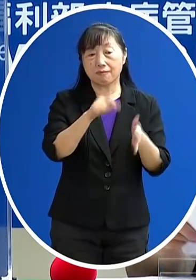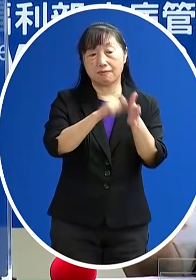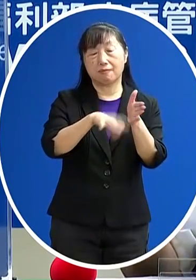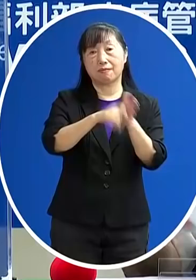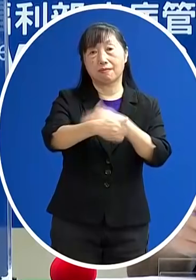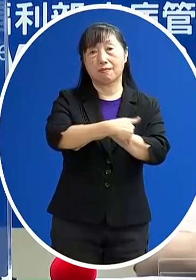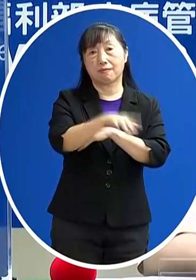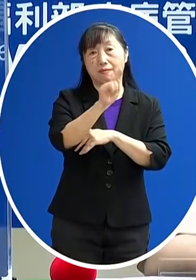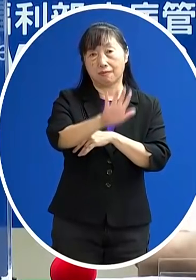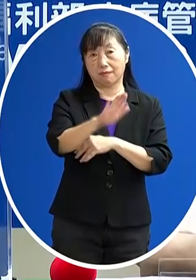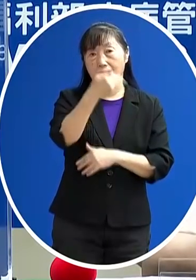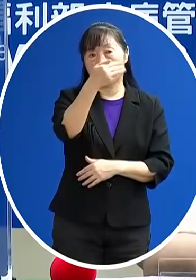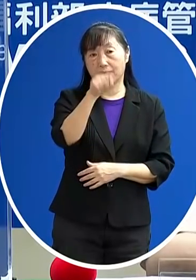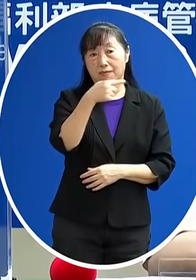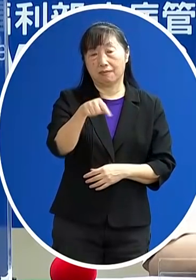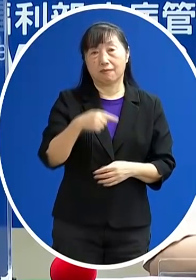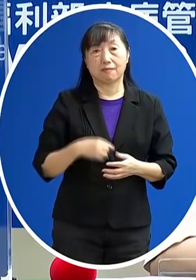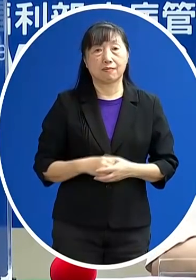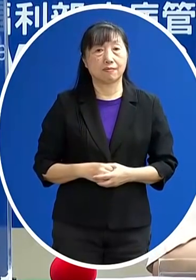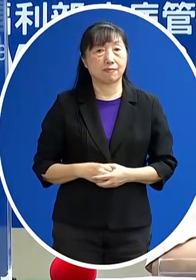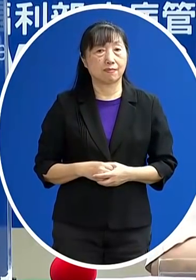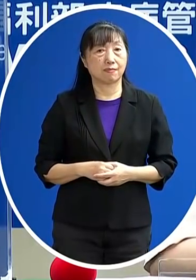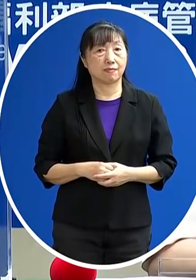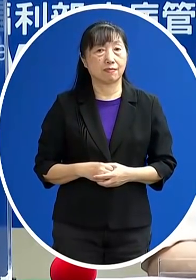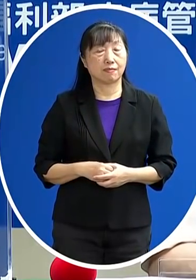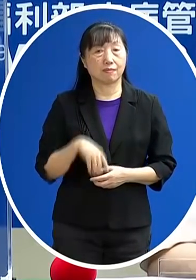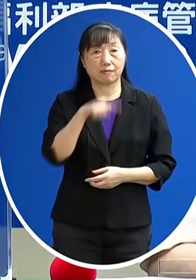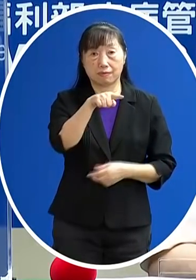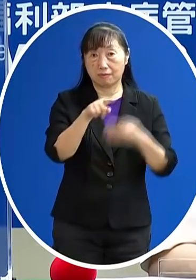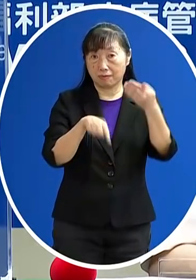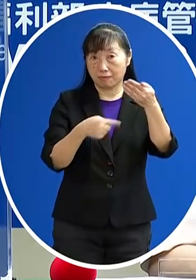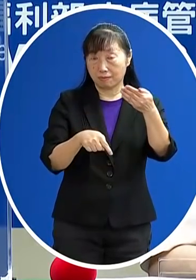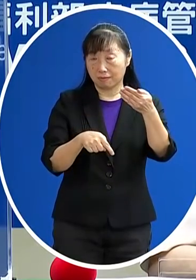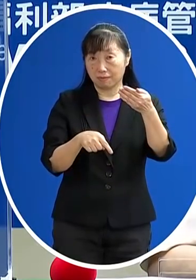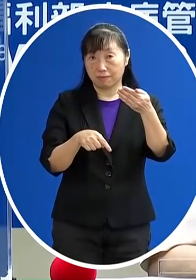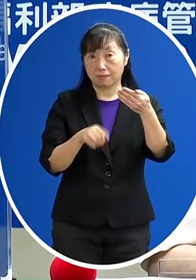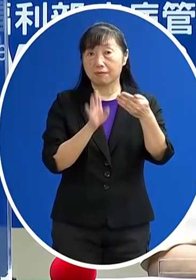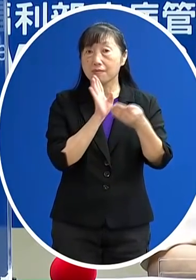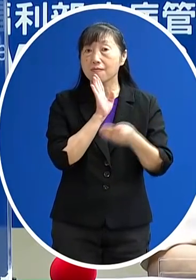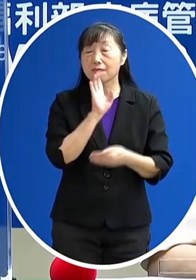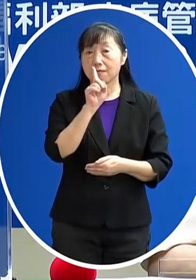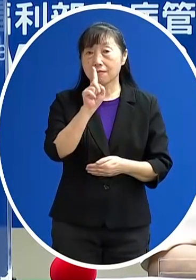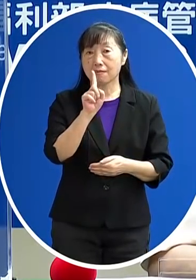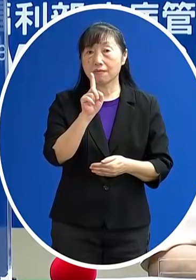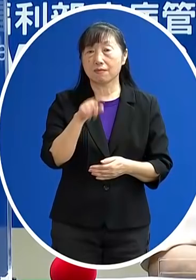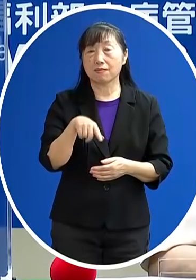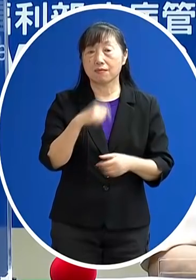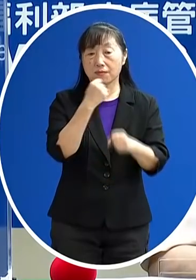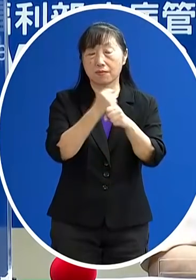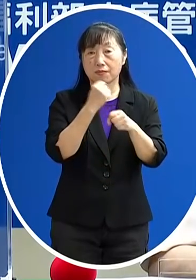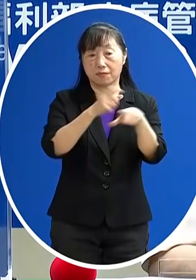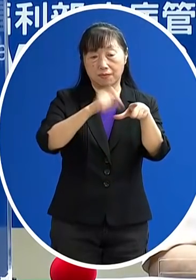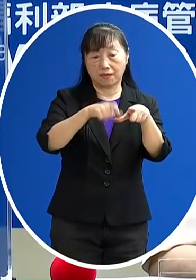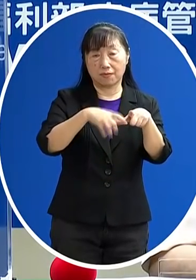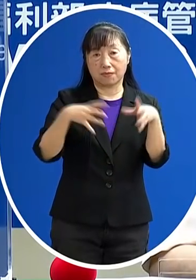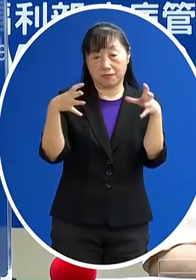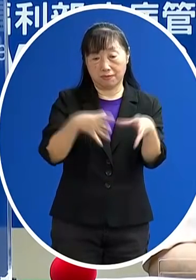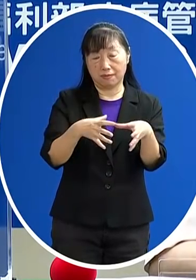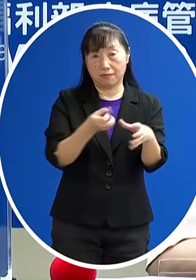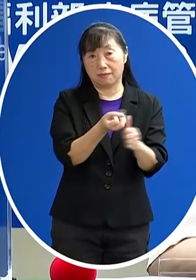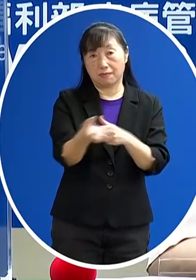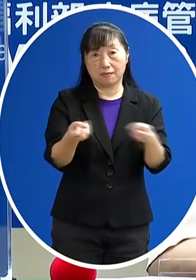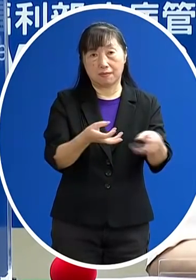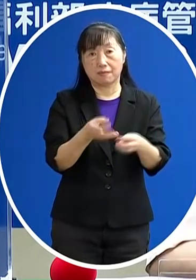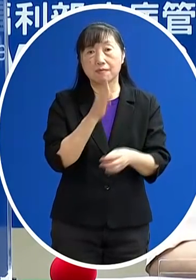县哈有9例，哦，那嘉义县有9例哈，它是一个哈职场的群聚，好，